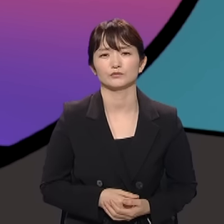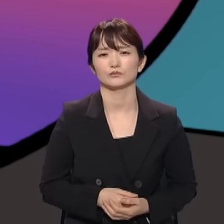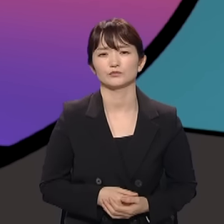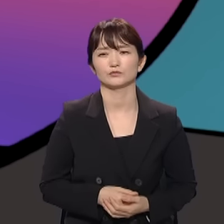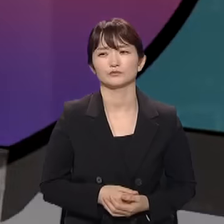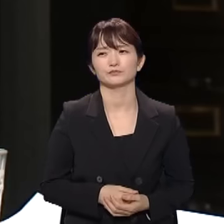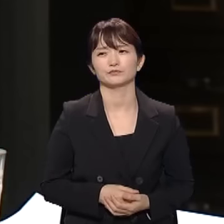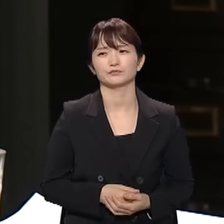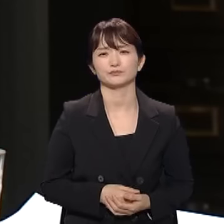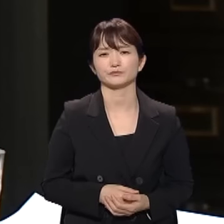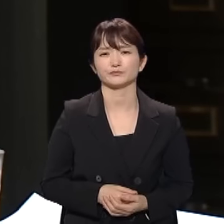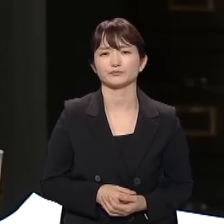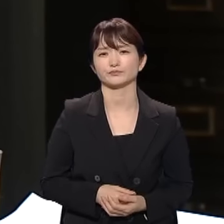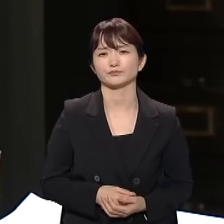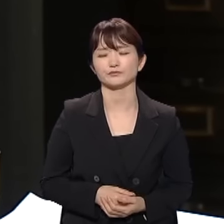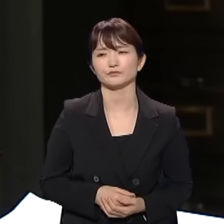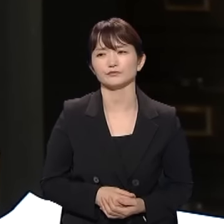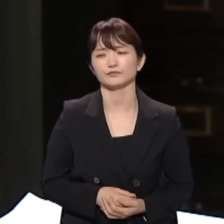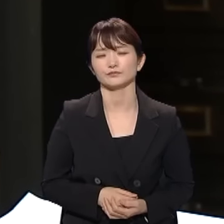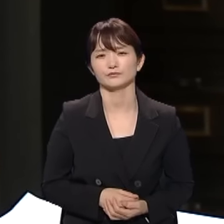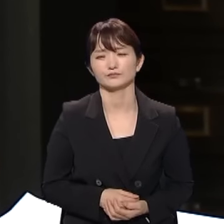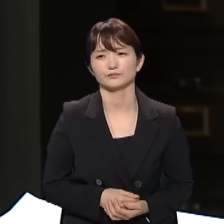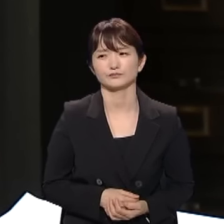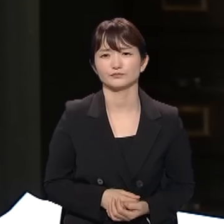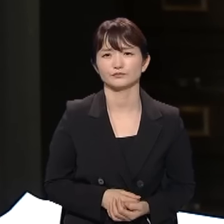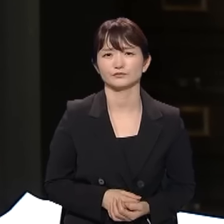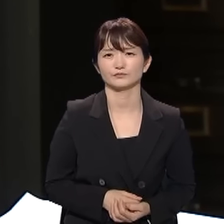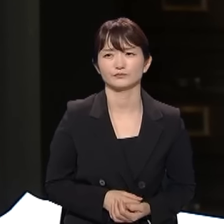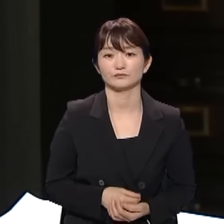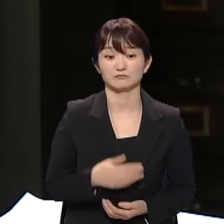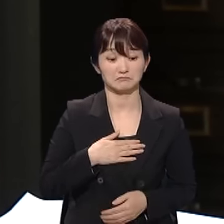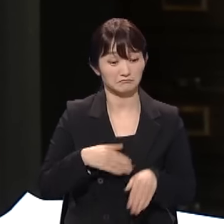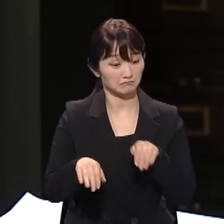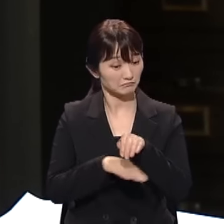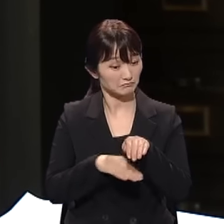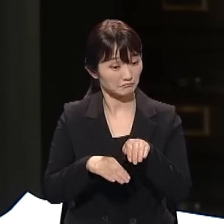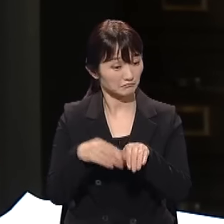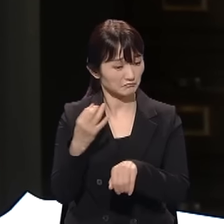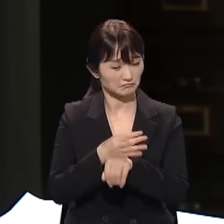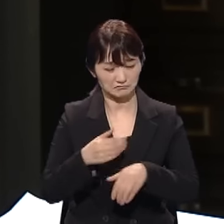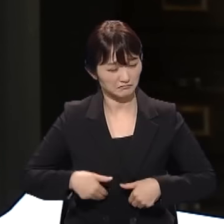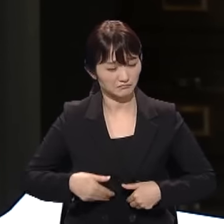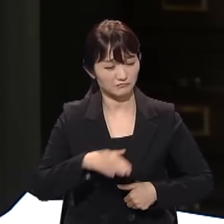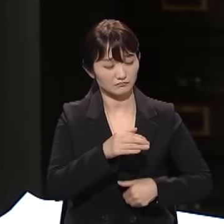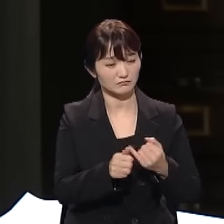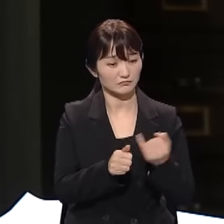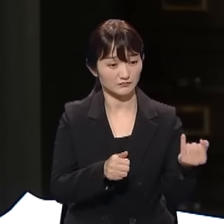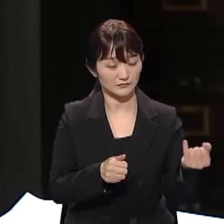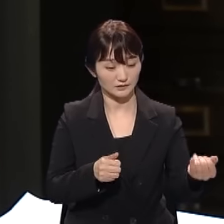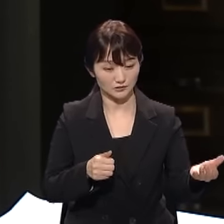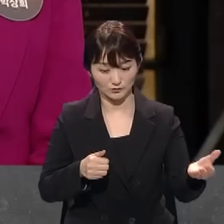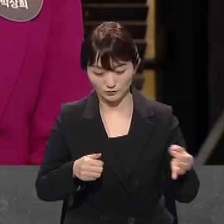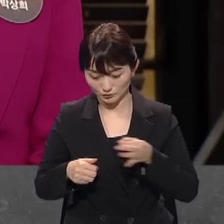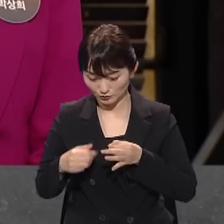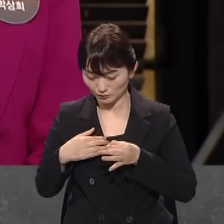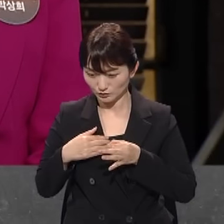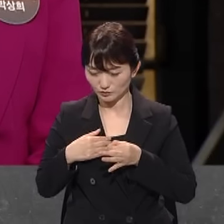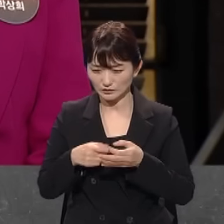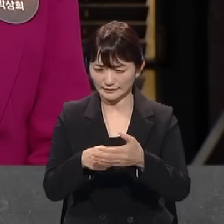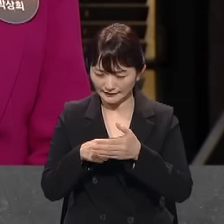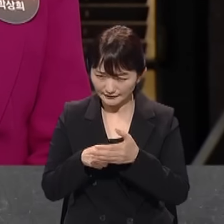자, 그 교수님. 네. 그 정말, 난 차 필요 없어. 당신이 주는 돈, 나 정말 아껴서, 나 그냥 대리기사 일도